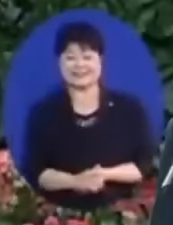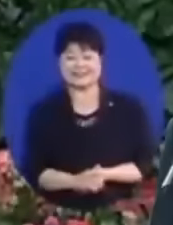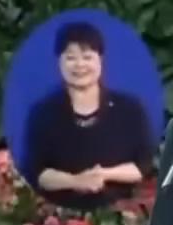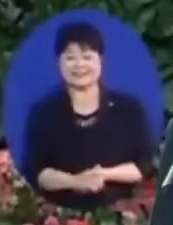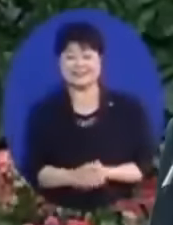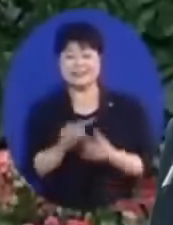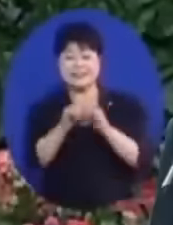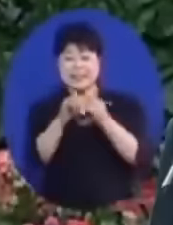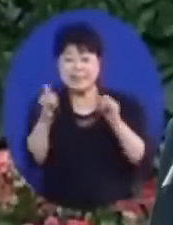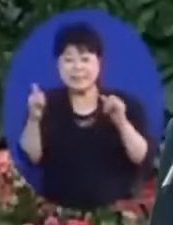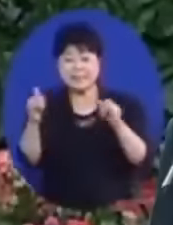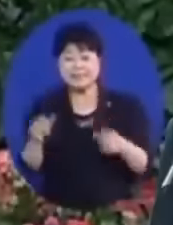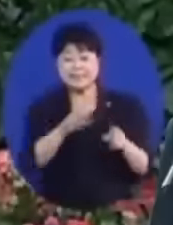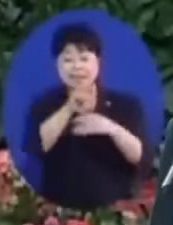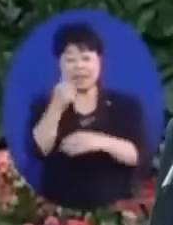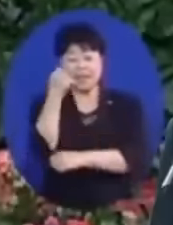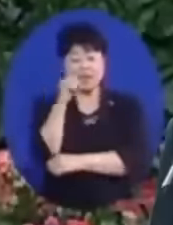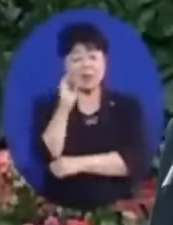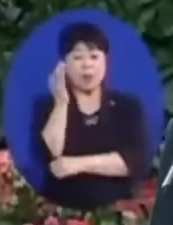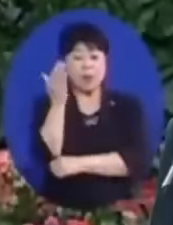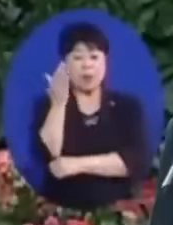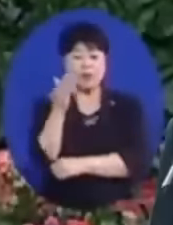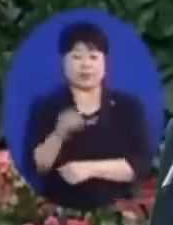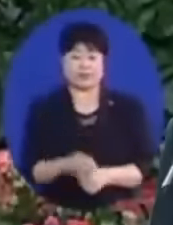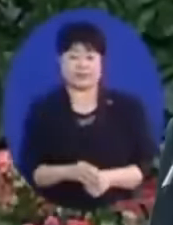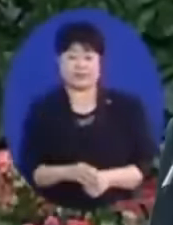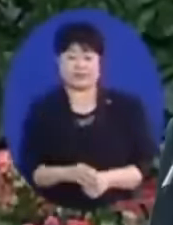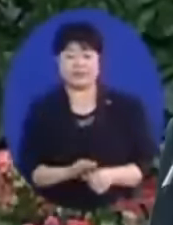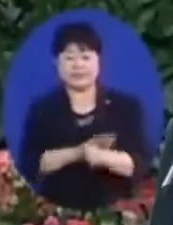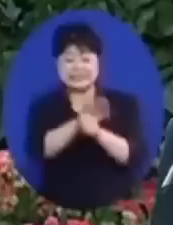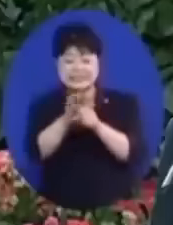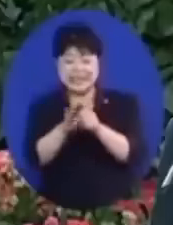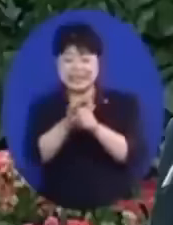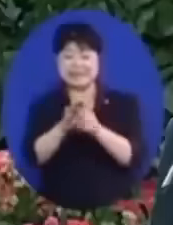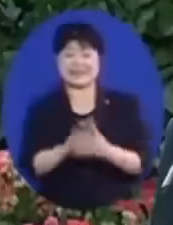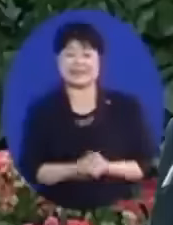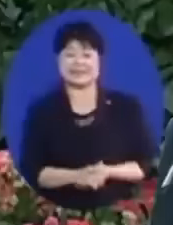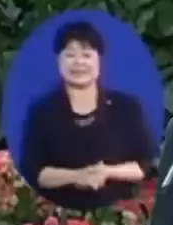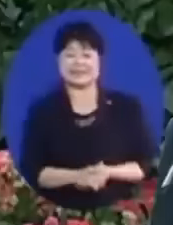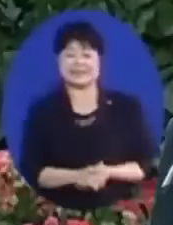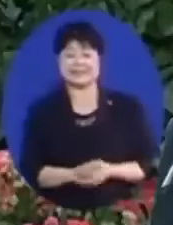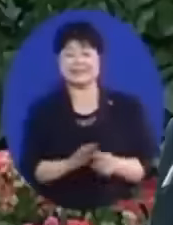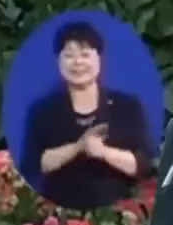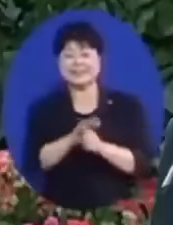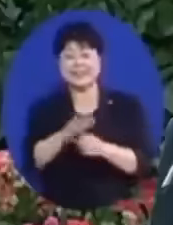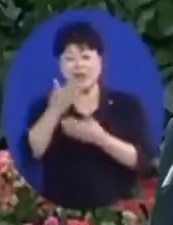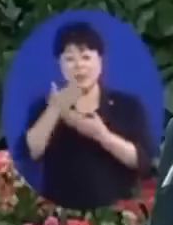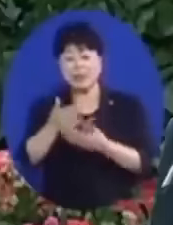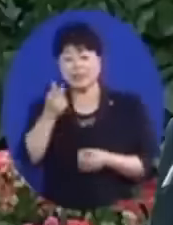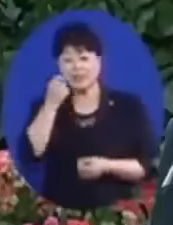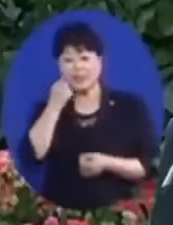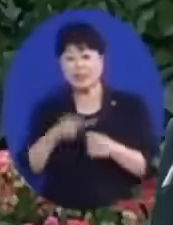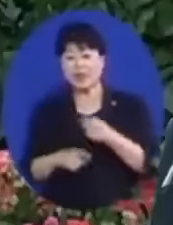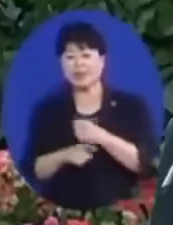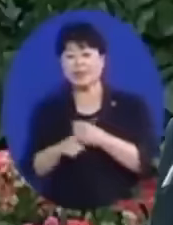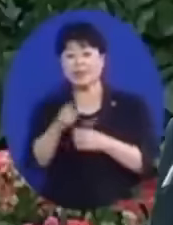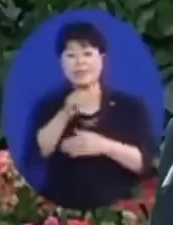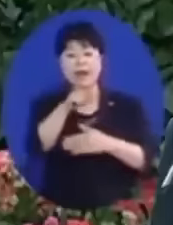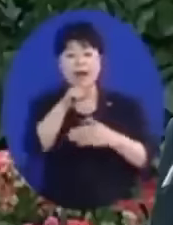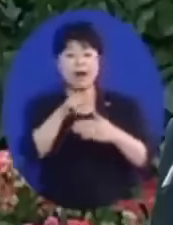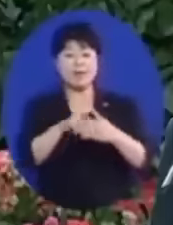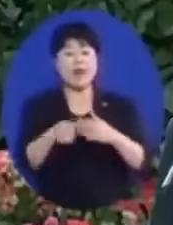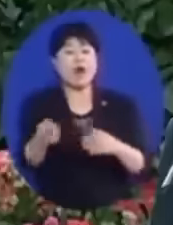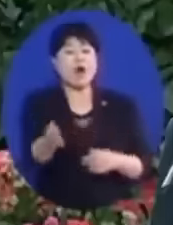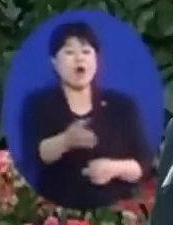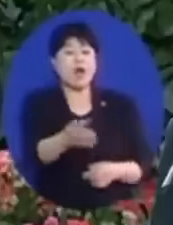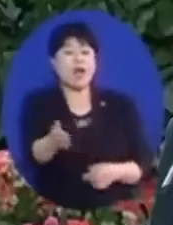우리 인간의 삶의 근본적인 요소가 사랑입니다. 사랑을 받지 못하면 마음이